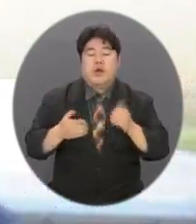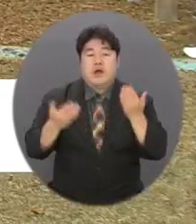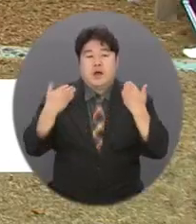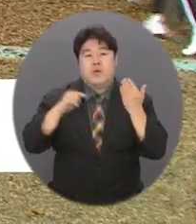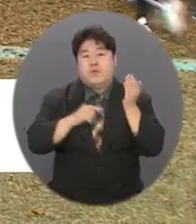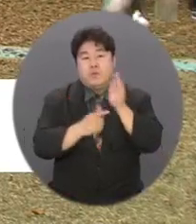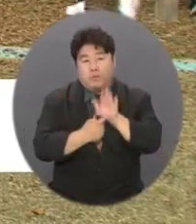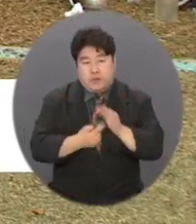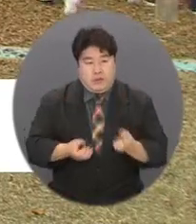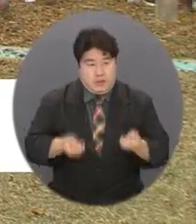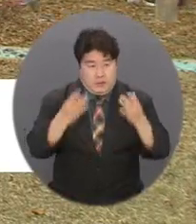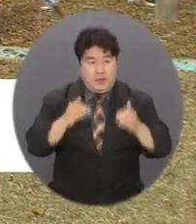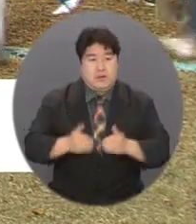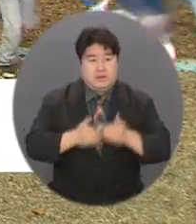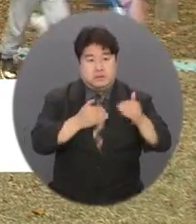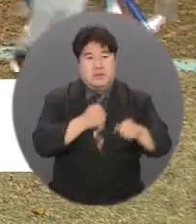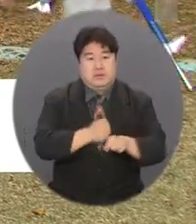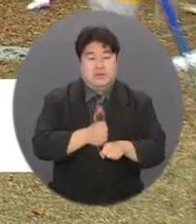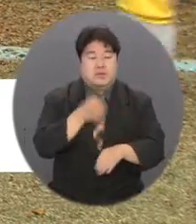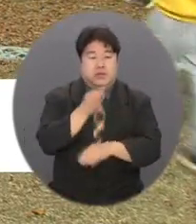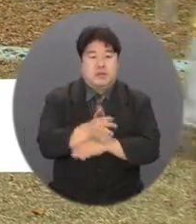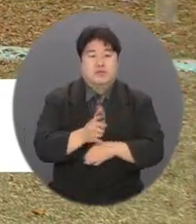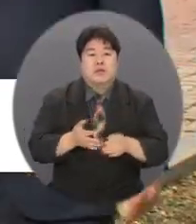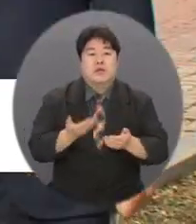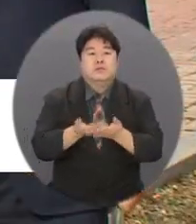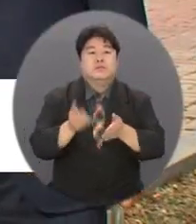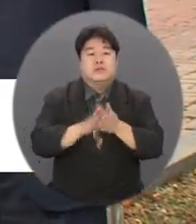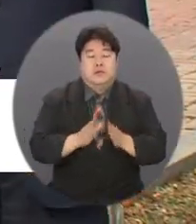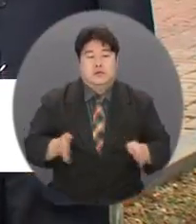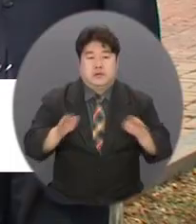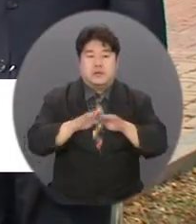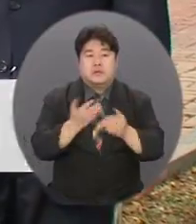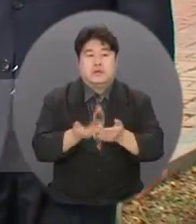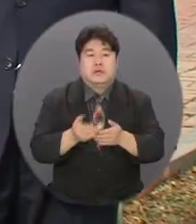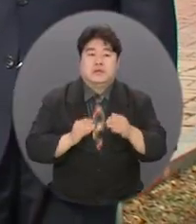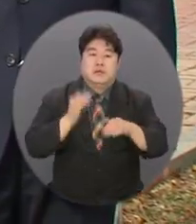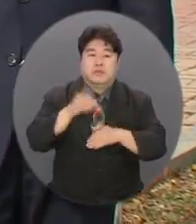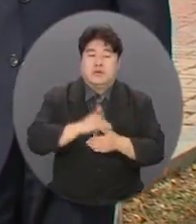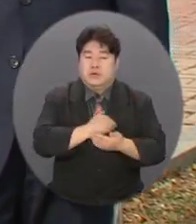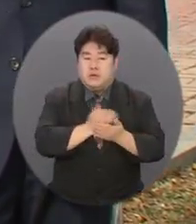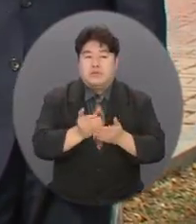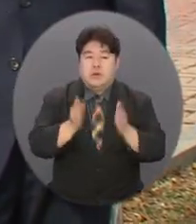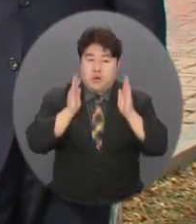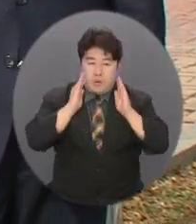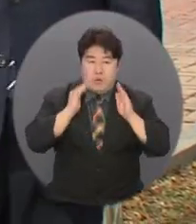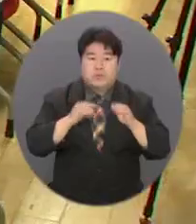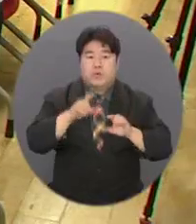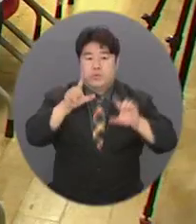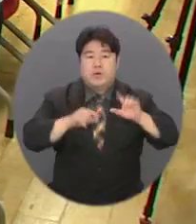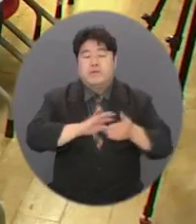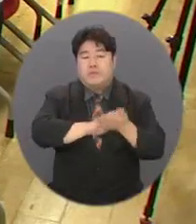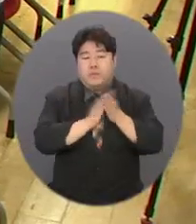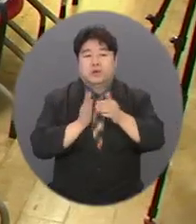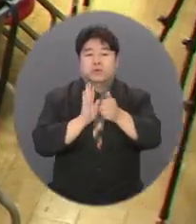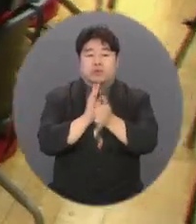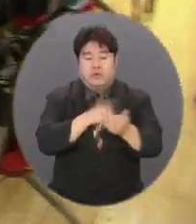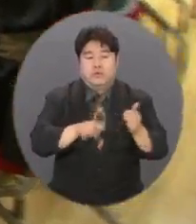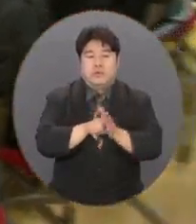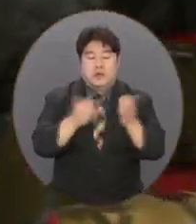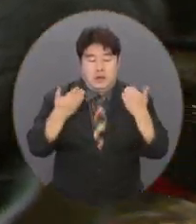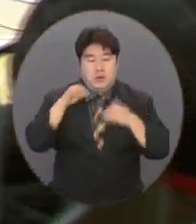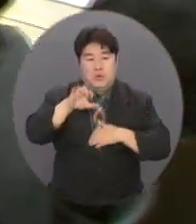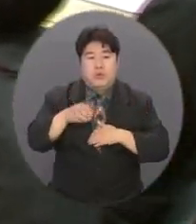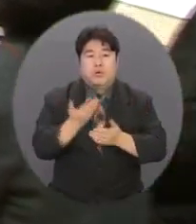진행되었습니다 단순한 시설 개선을 넘어 다양한 학습 형태 변화 를 지원하기 위한 학교 문간